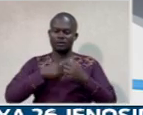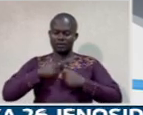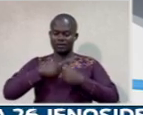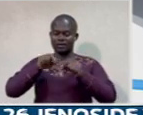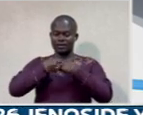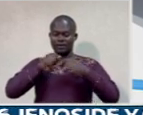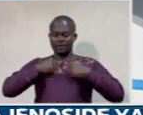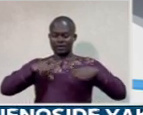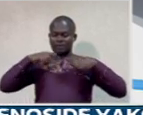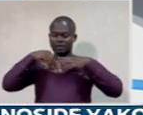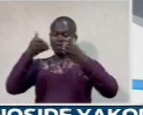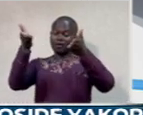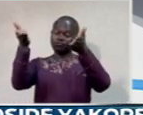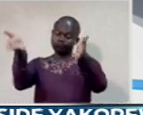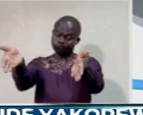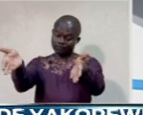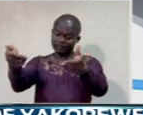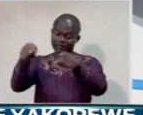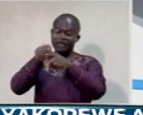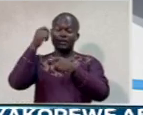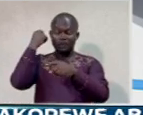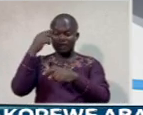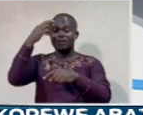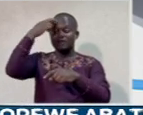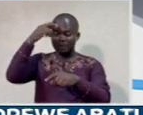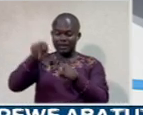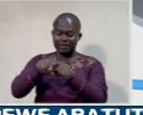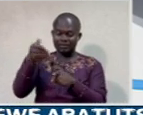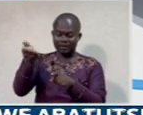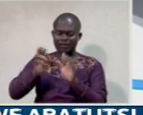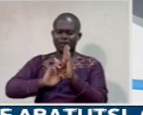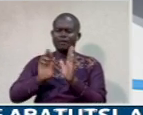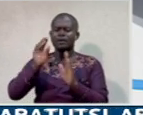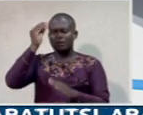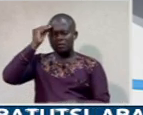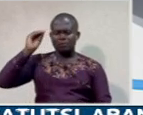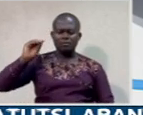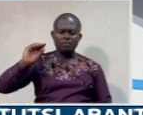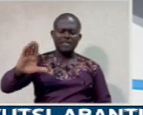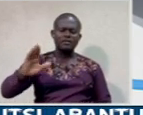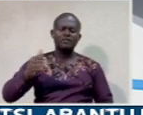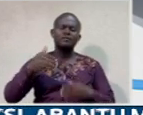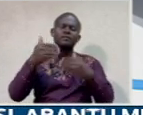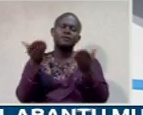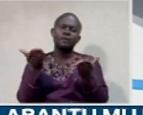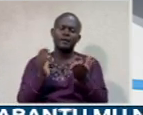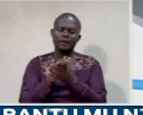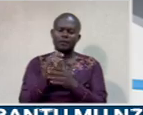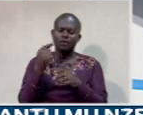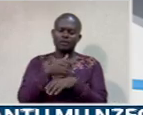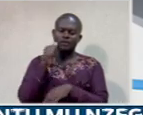n'abanyarwanda batuye aho byumvikane ko na ibuka nayo yari ihagarariwe ubutumwa bwahatanzwe n'ubuhe ku munsi w'ejo.